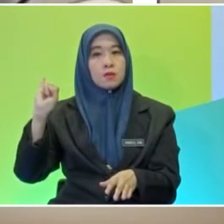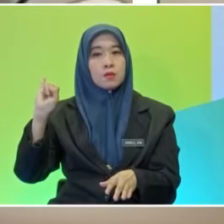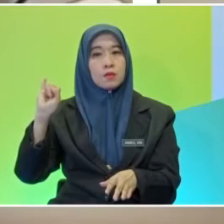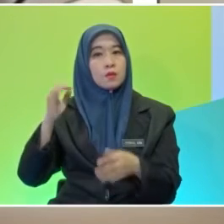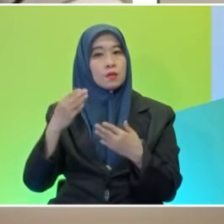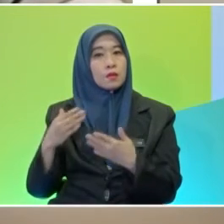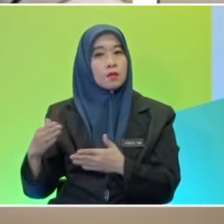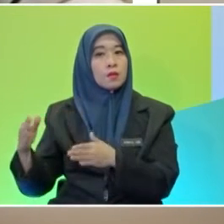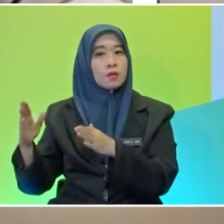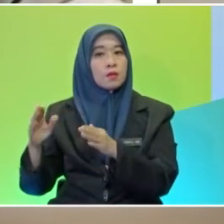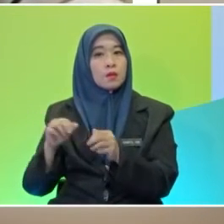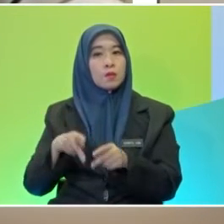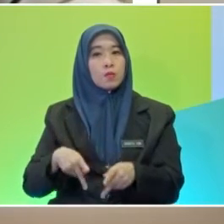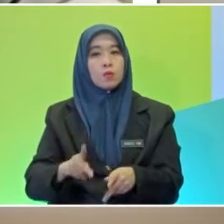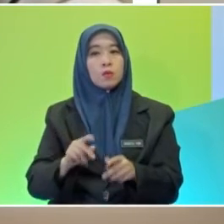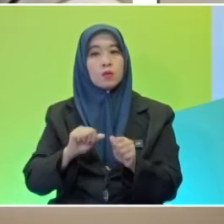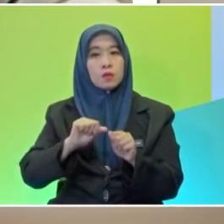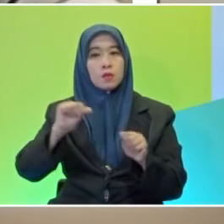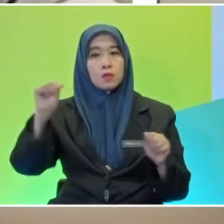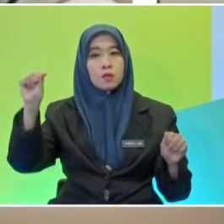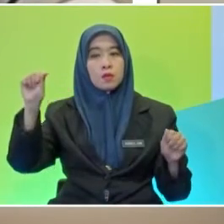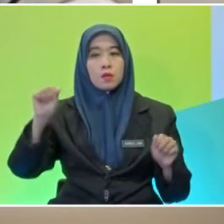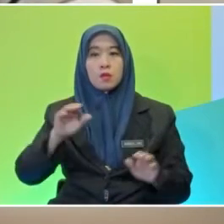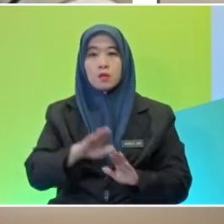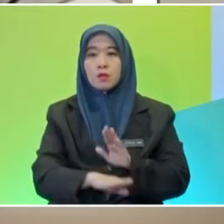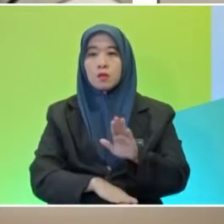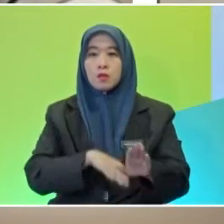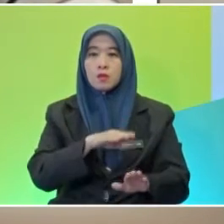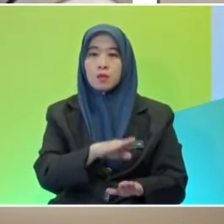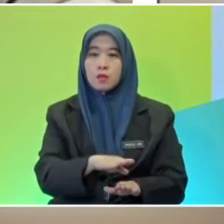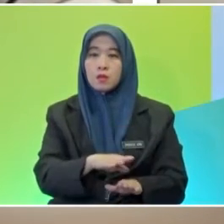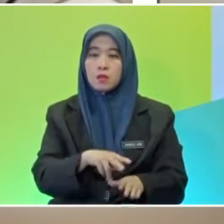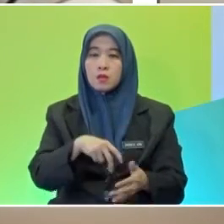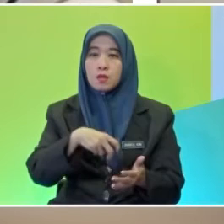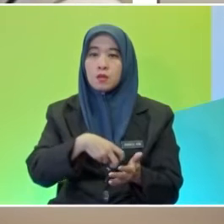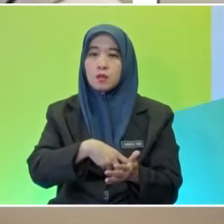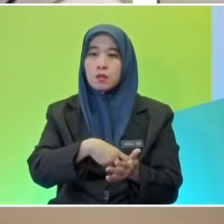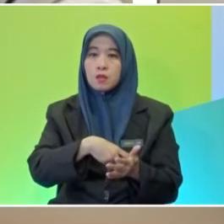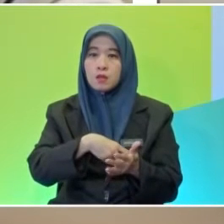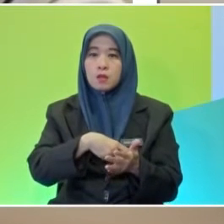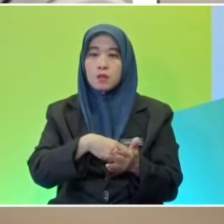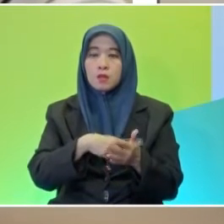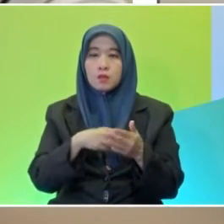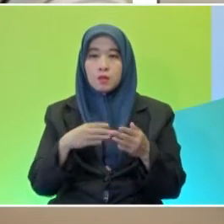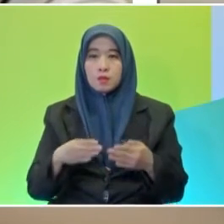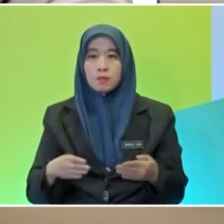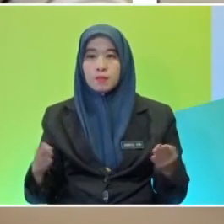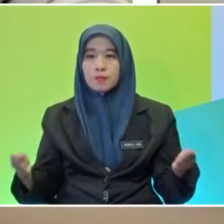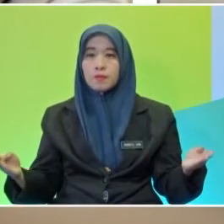biarpun jauh melangkah kaki bahasa